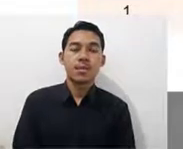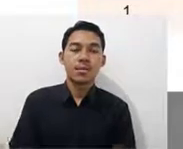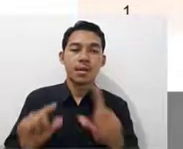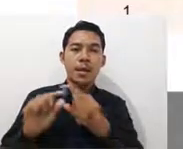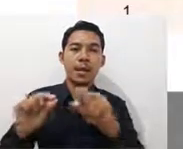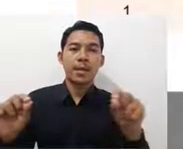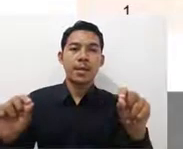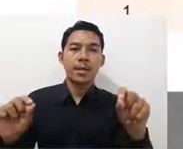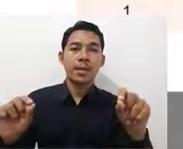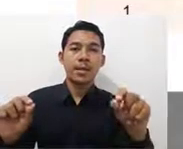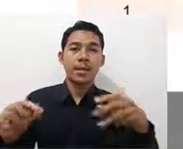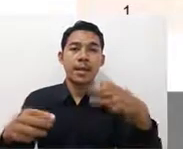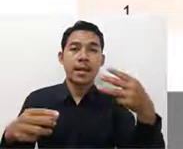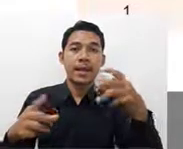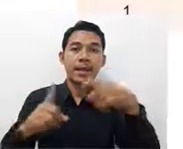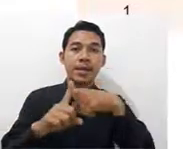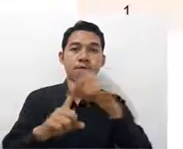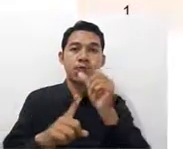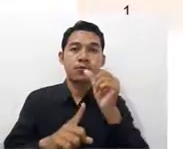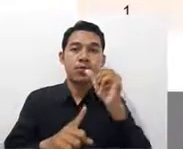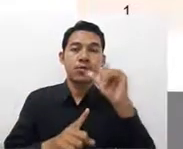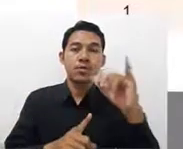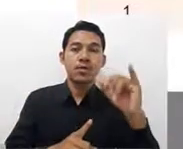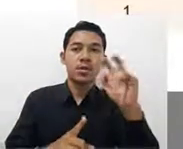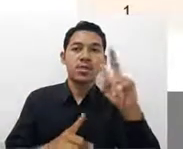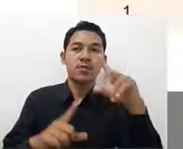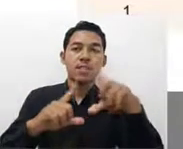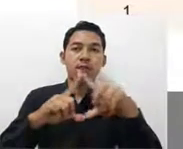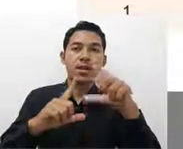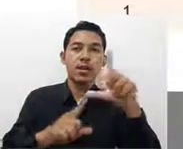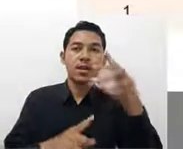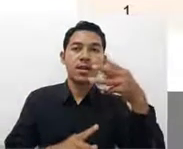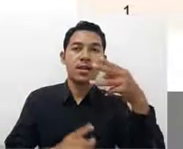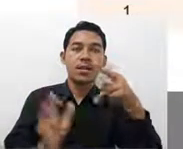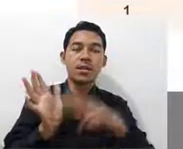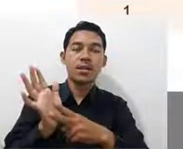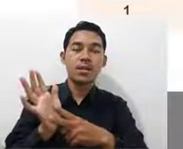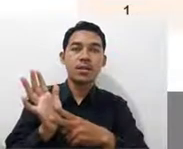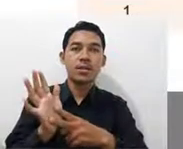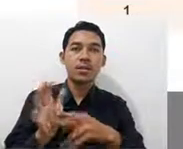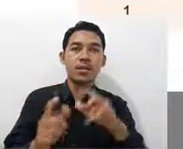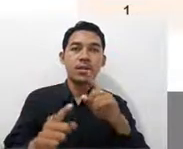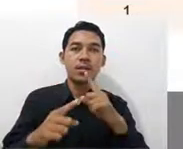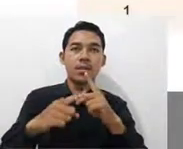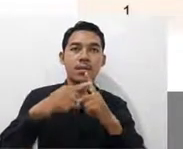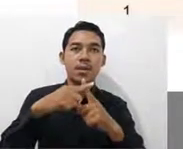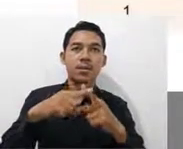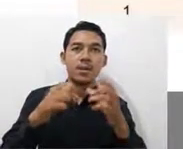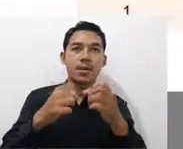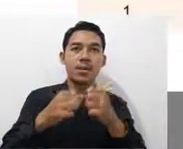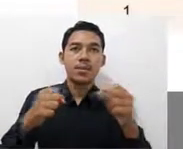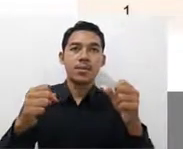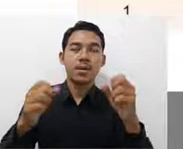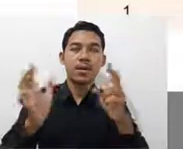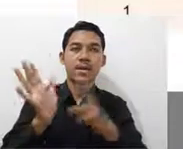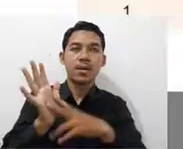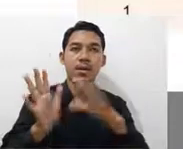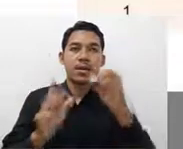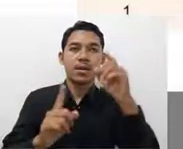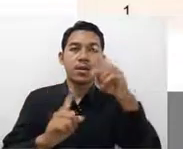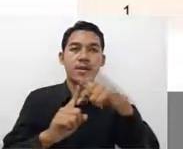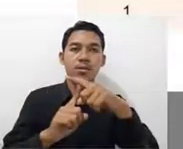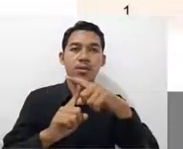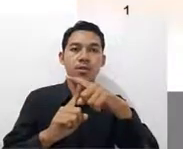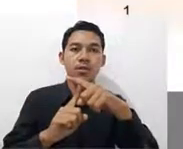bisa seperti ini. Jadi ini gerbang AND, terus outputnya gini ditambah gerbang NOT. Nah, ini jadi